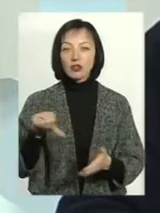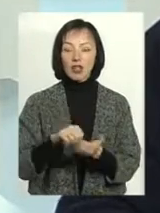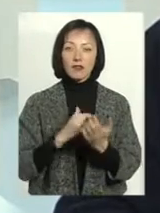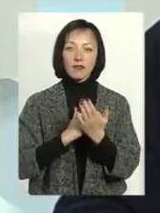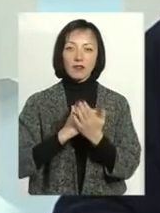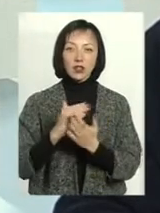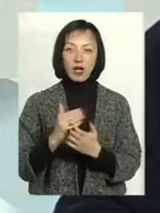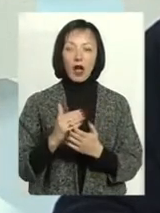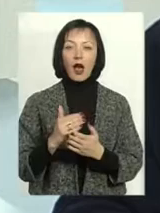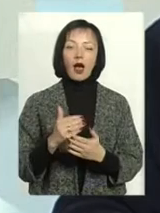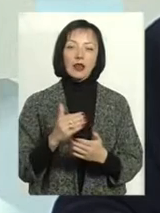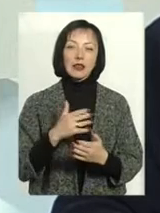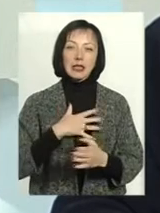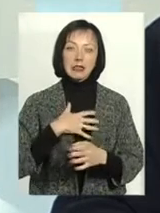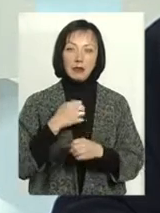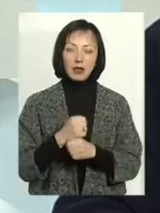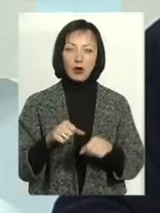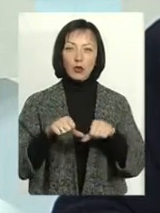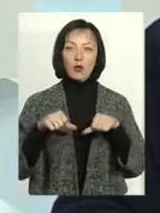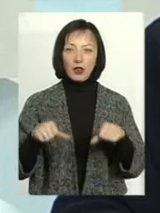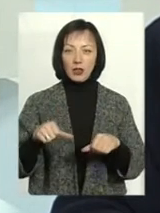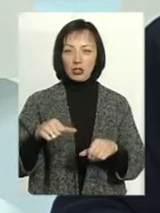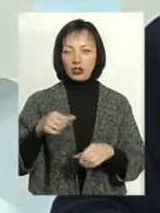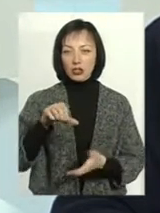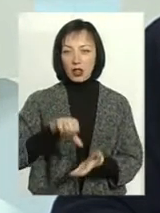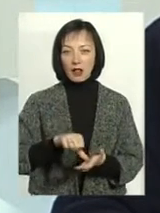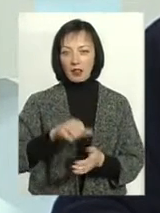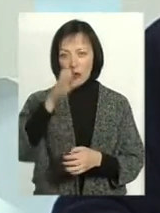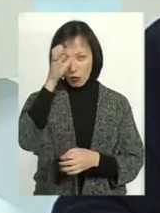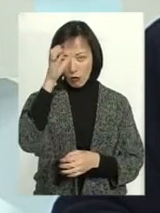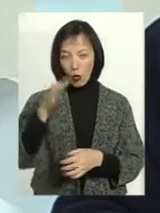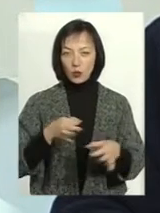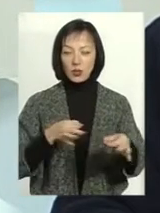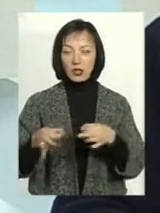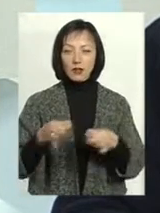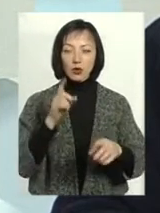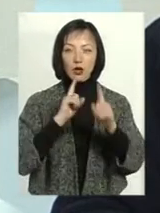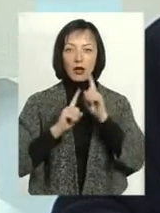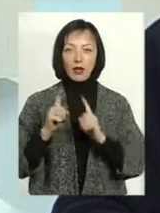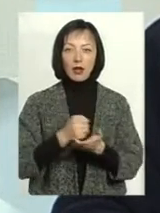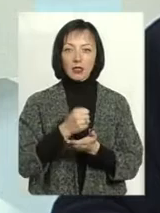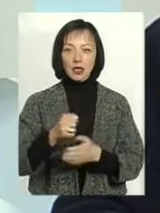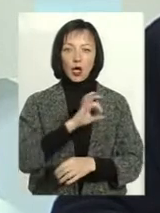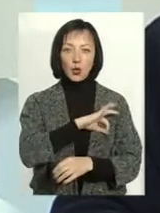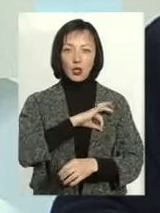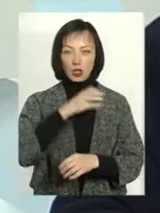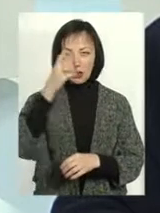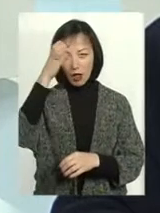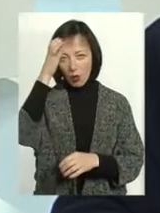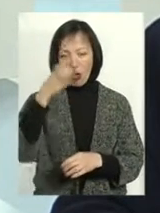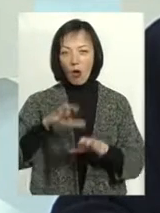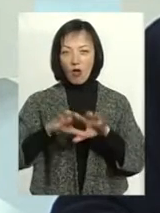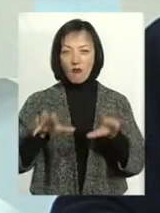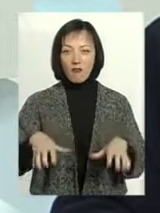кваліфікаційно-дисциплінарної комісії адвокатури, член Науково-консультативної ради при Національній асоціації адвокатів, кандидат юридичних наук, голова